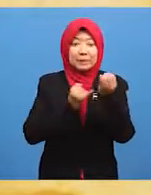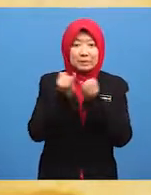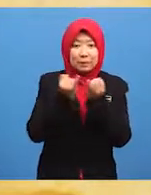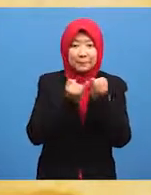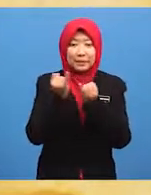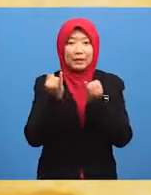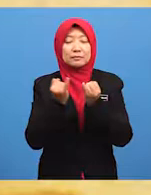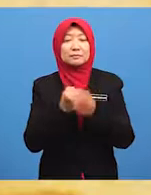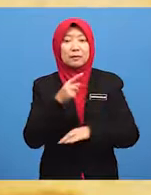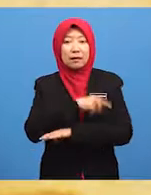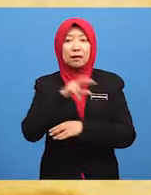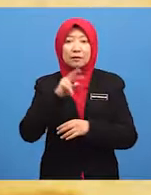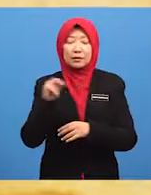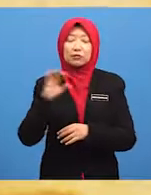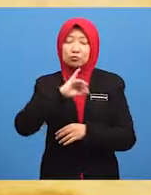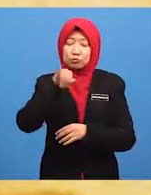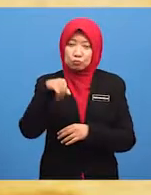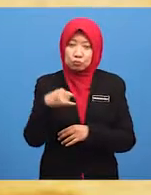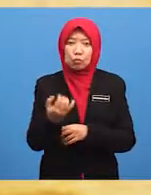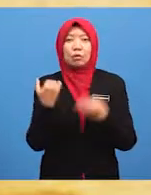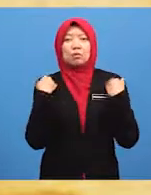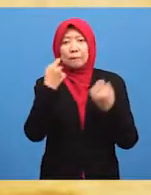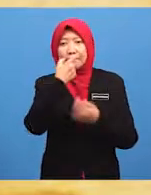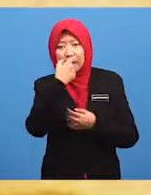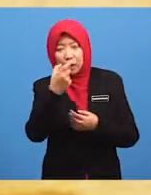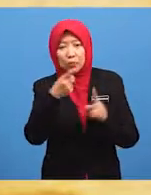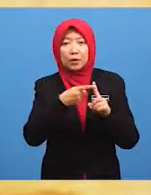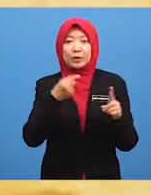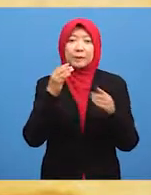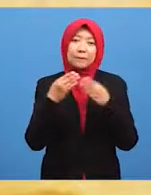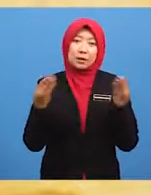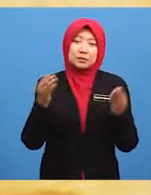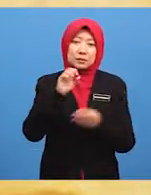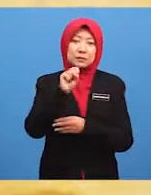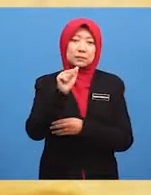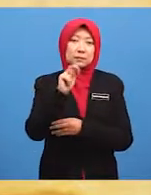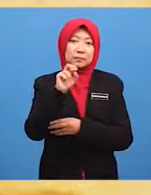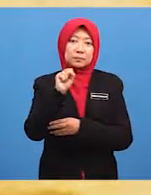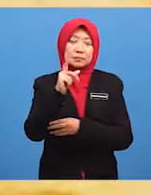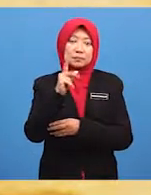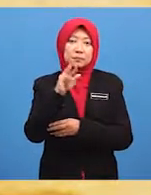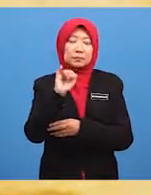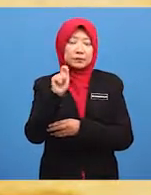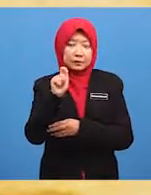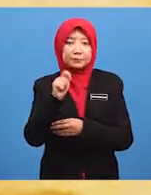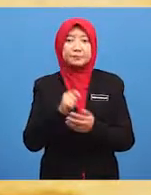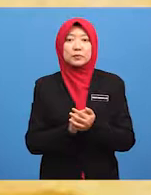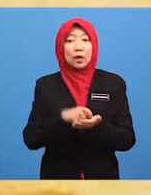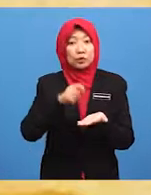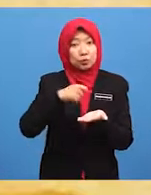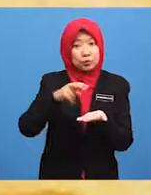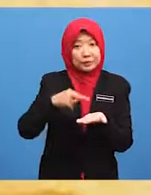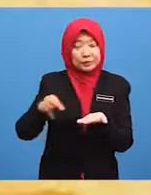ini juga menerima pengaruh daripada bahasa Sanskrit. Tulisan yang digunakan oleh